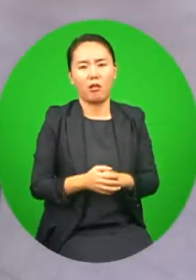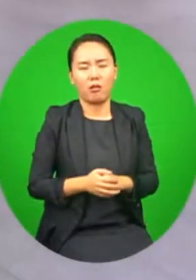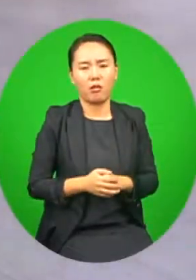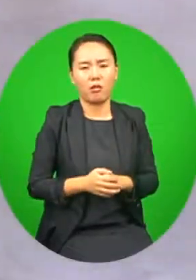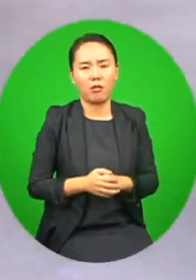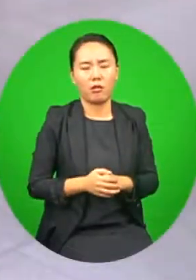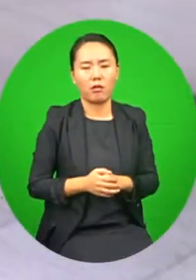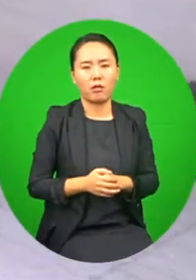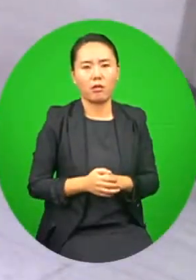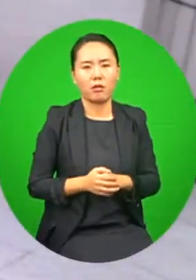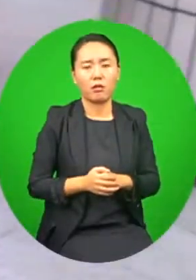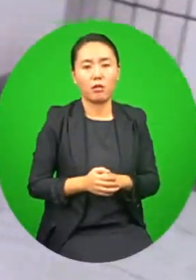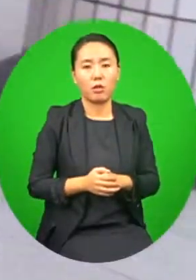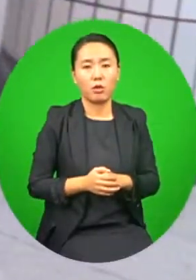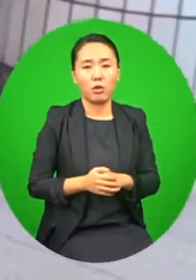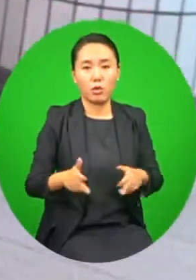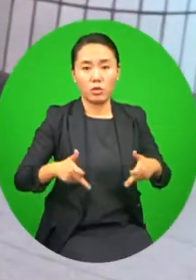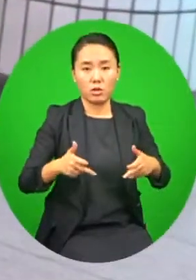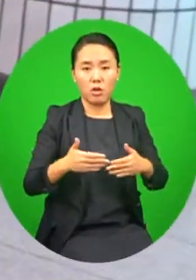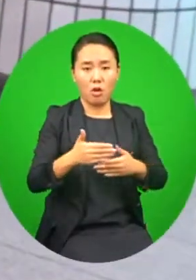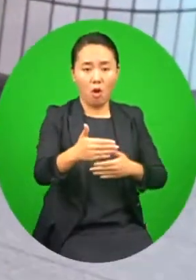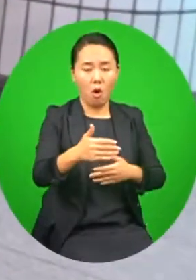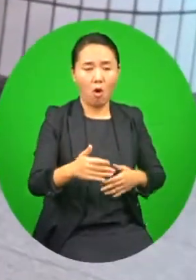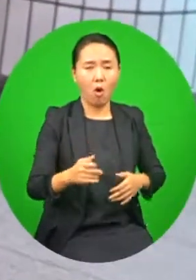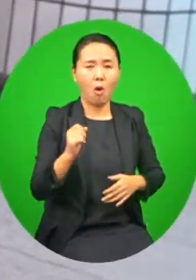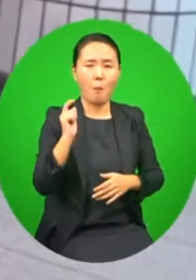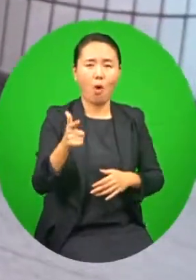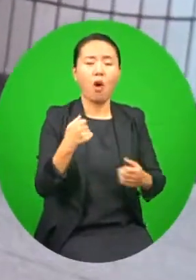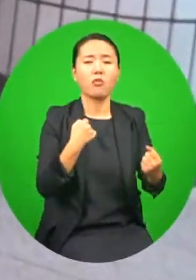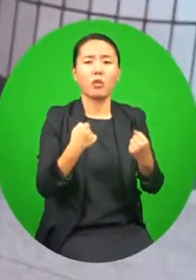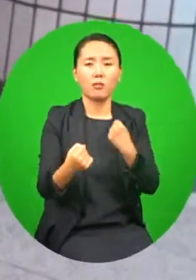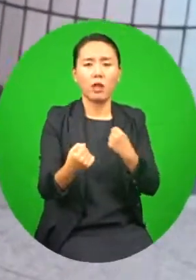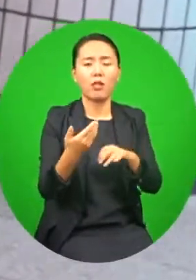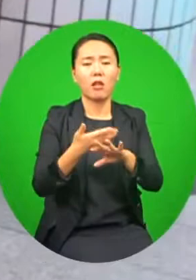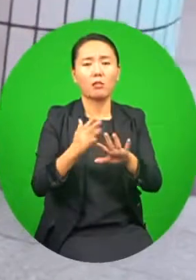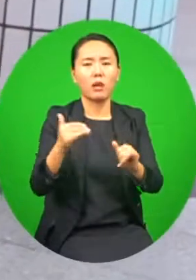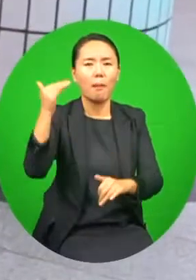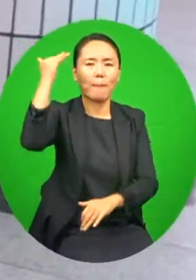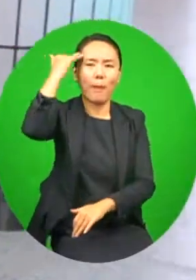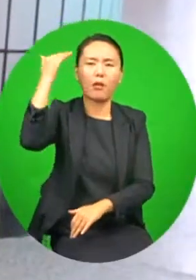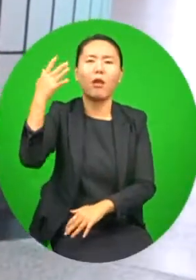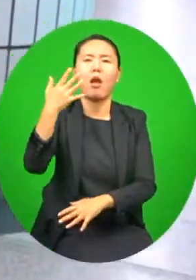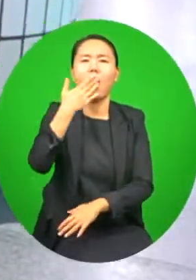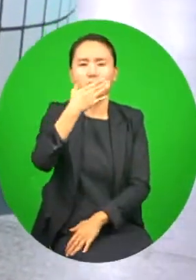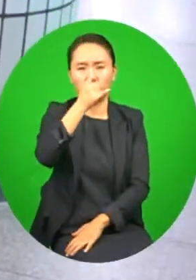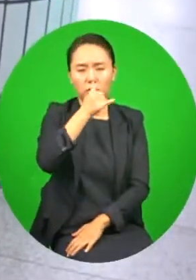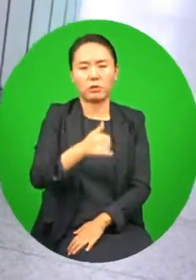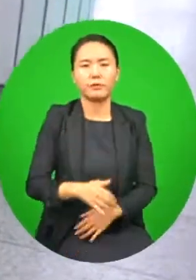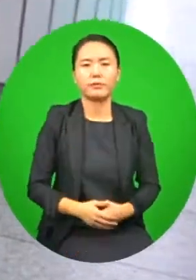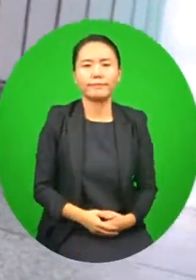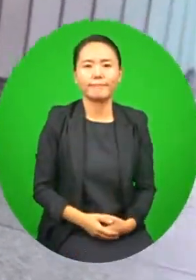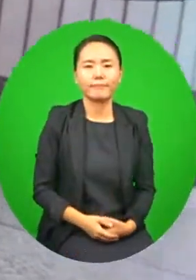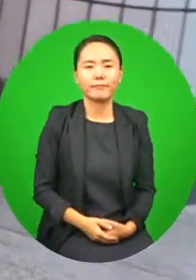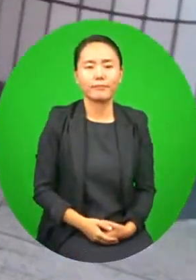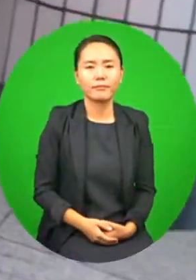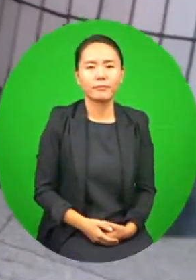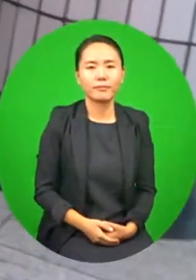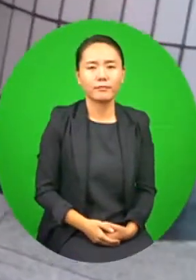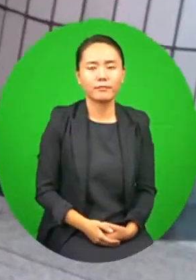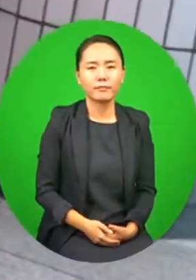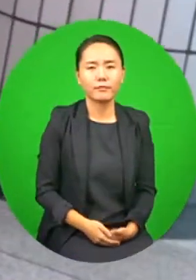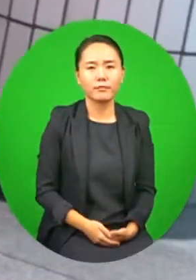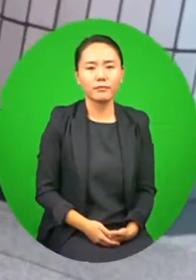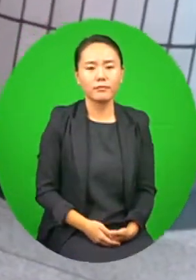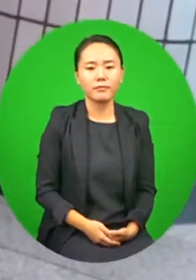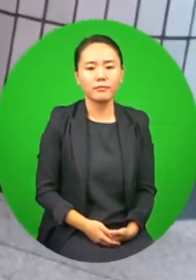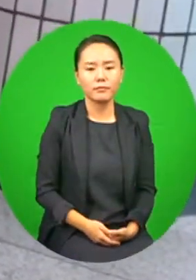또한 휠체어의 회전 반경이 넓다 보니 본의 아니게 다른 사람들에게 피해를 주는 경우도 흔히 생깁니다. 사고는 더 많이